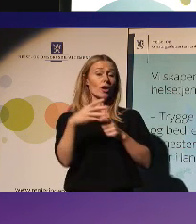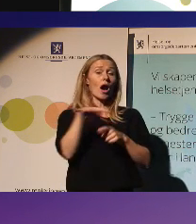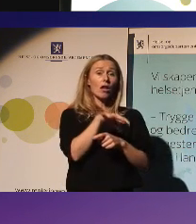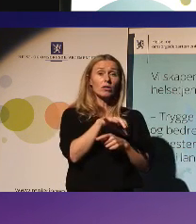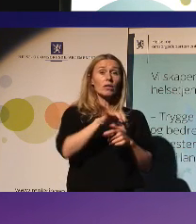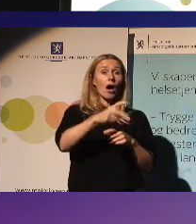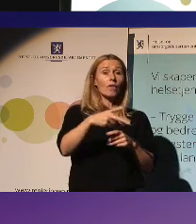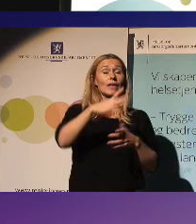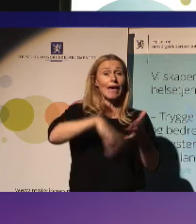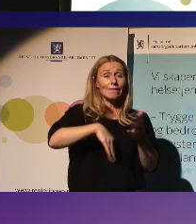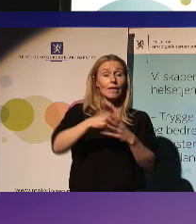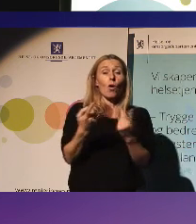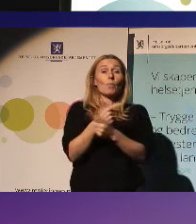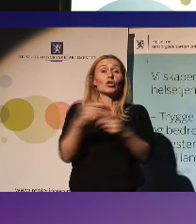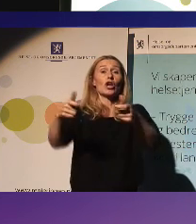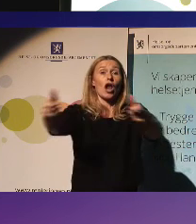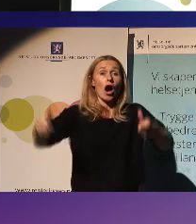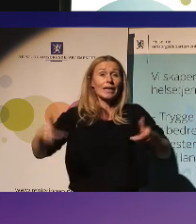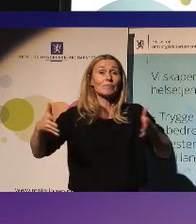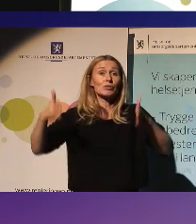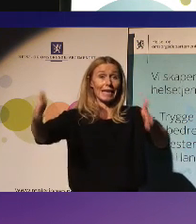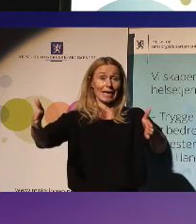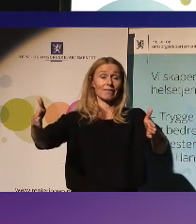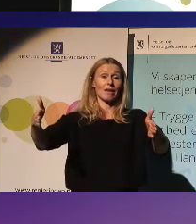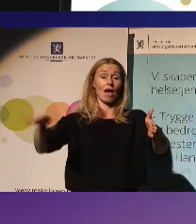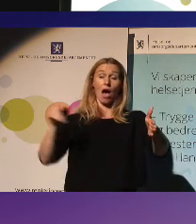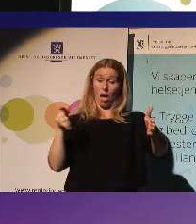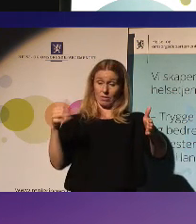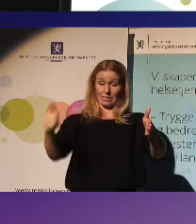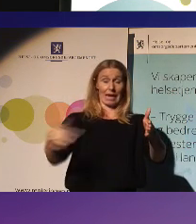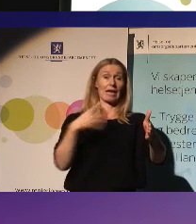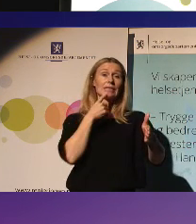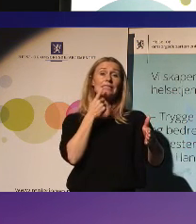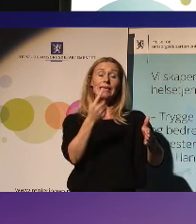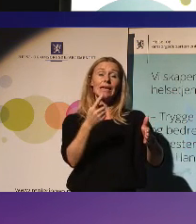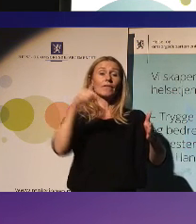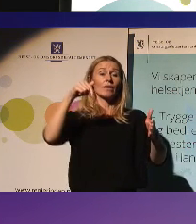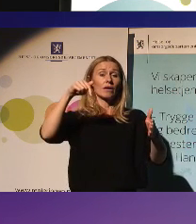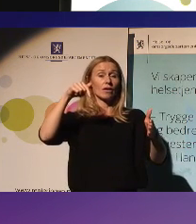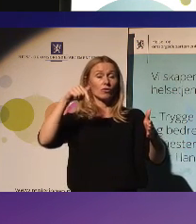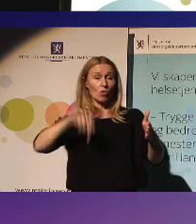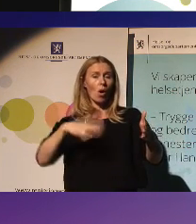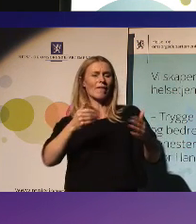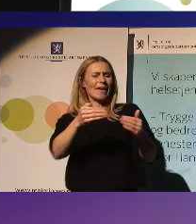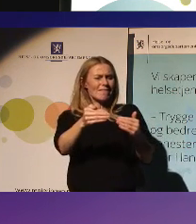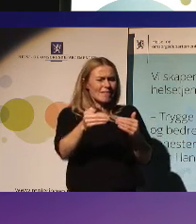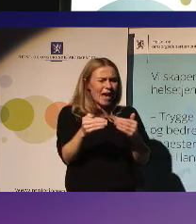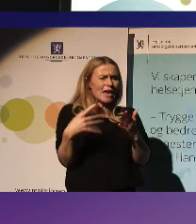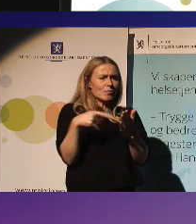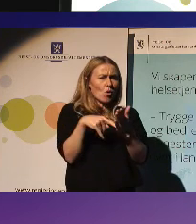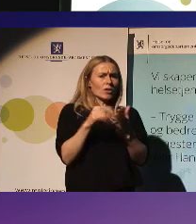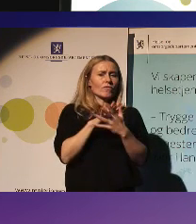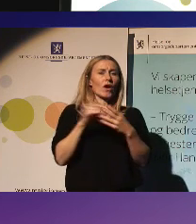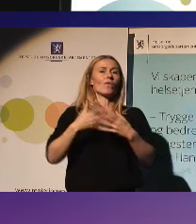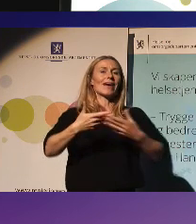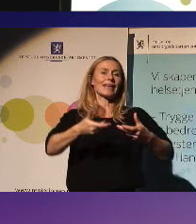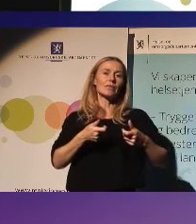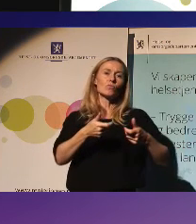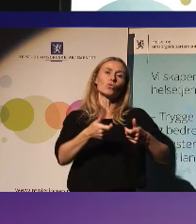senga. Og han sier noe viktig. Han sier at han nå er nær målet sitt om å gå fra å være en mottaker til